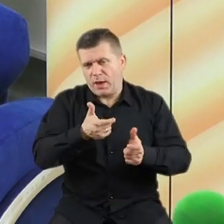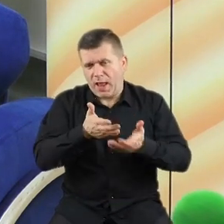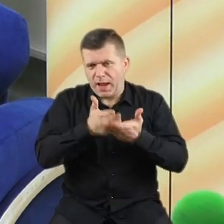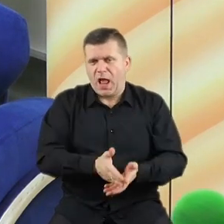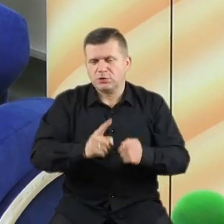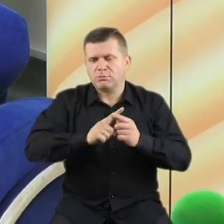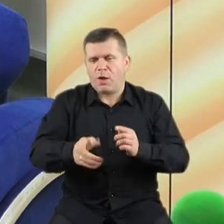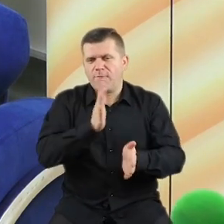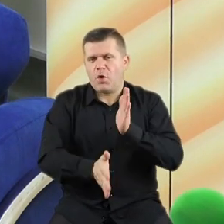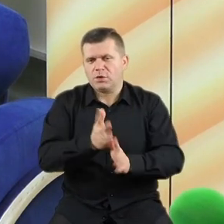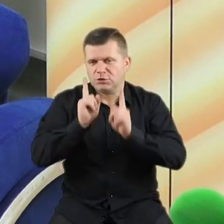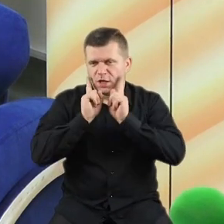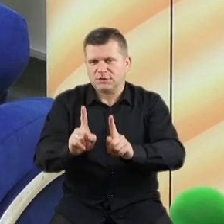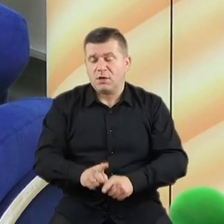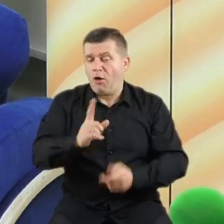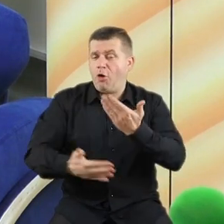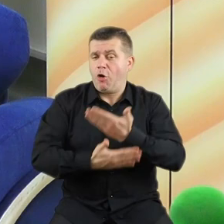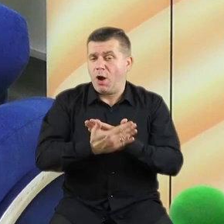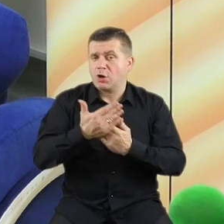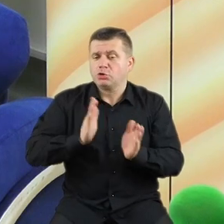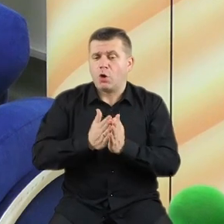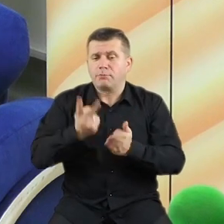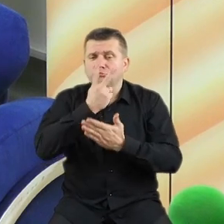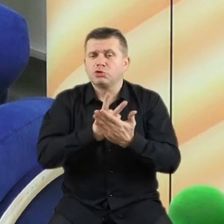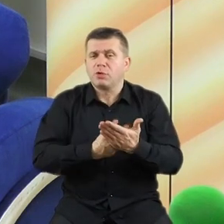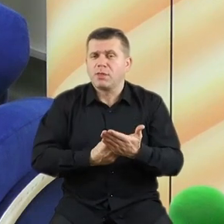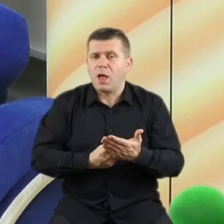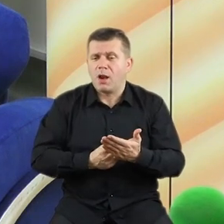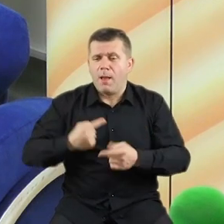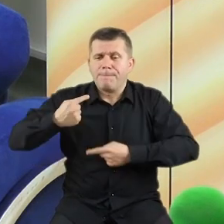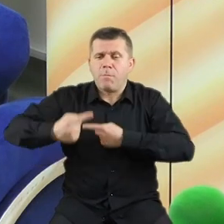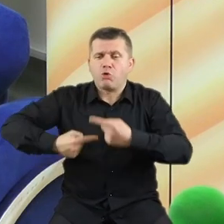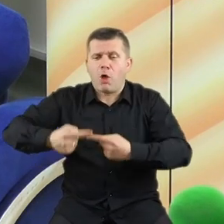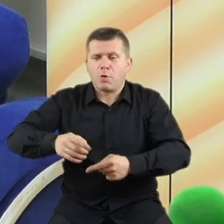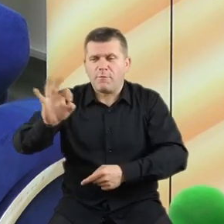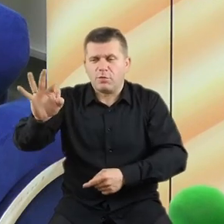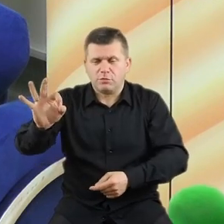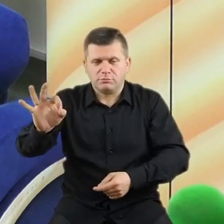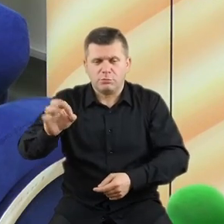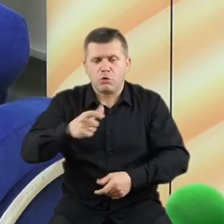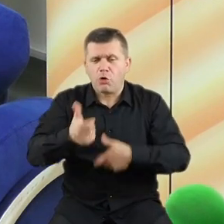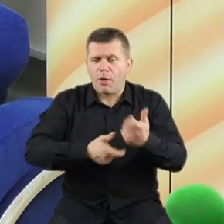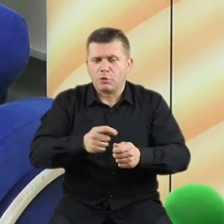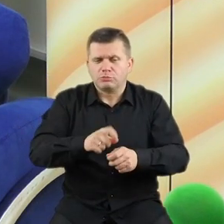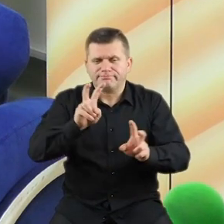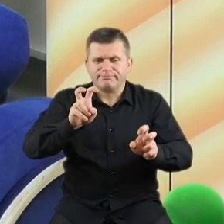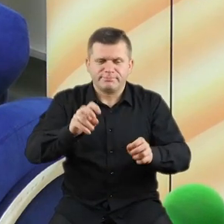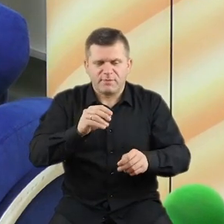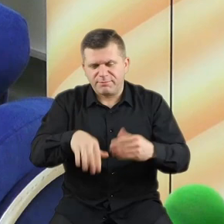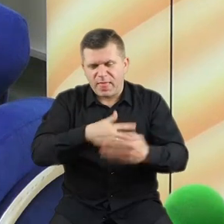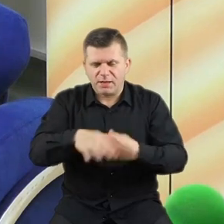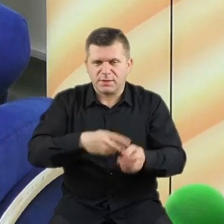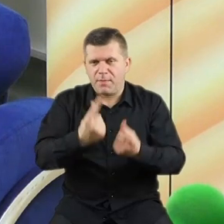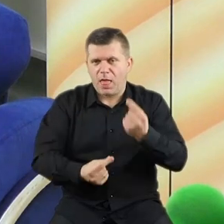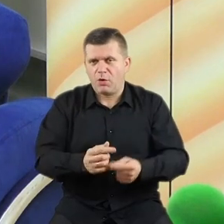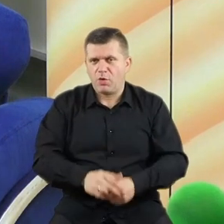radzi po wojennej rzeczywistości. Ale okazuje się, że książkę przeczytali potomkowie tej chrzczącej mleko. Wszyscy tam